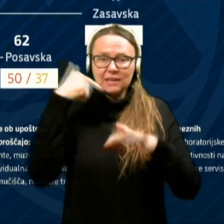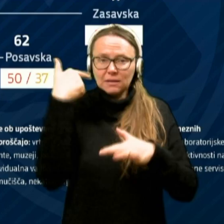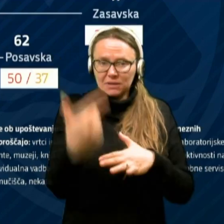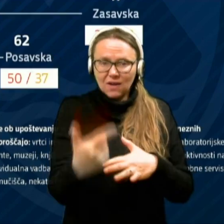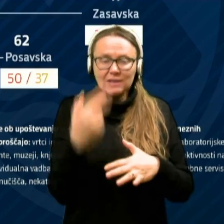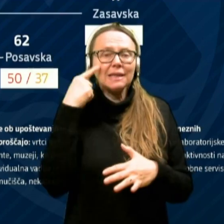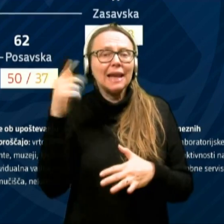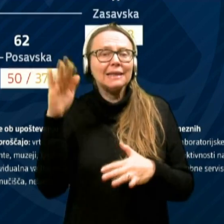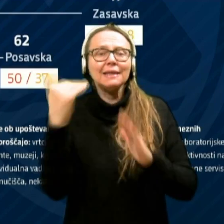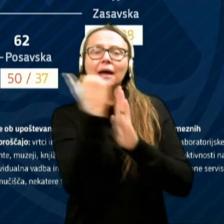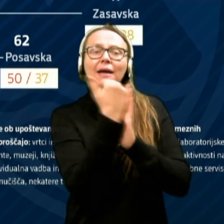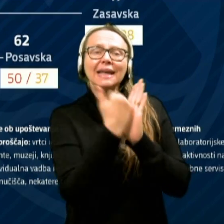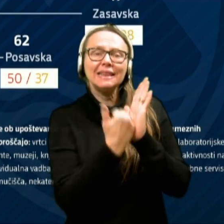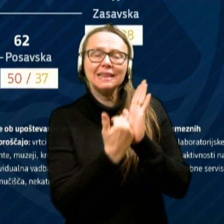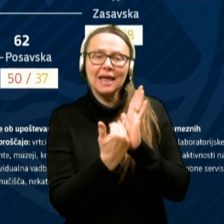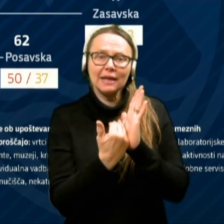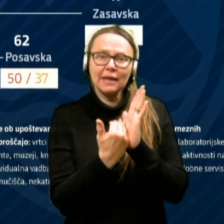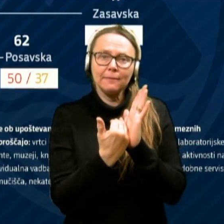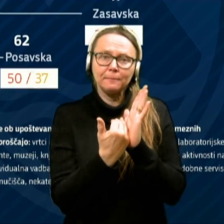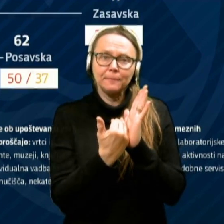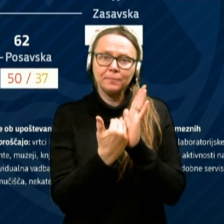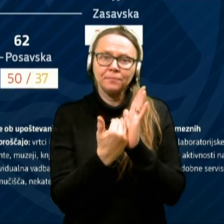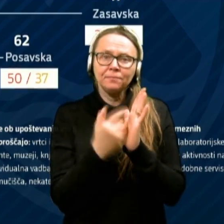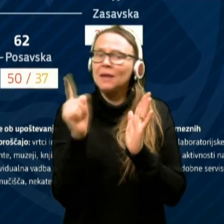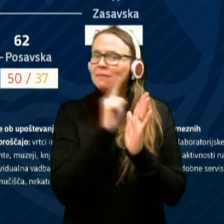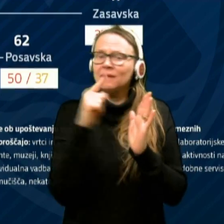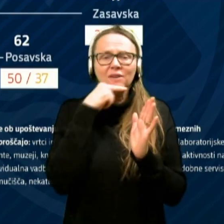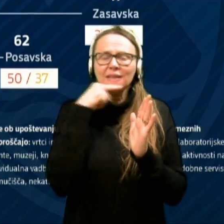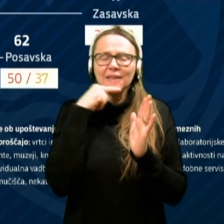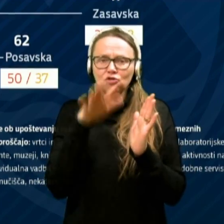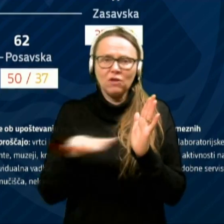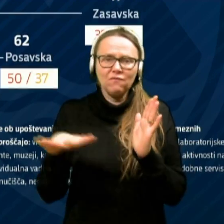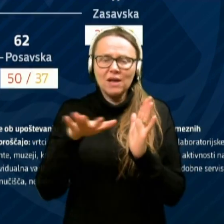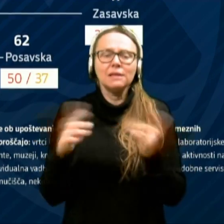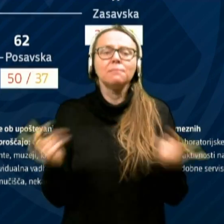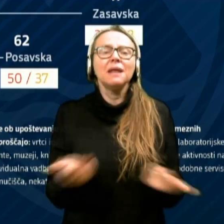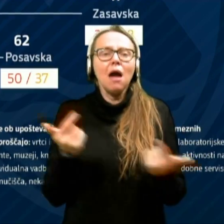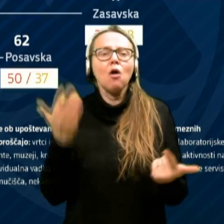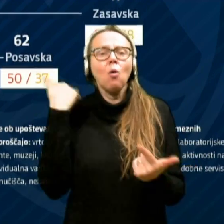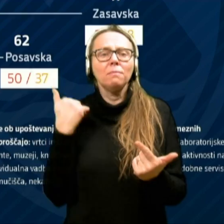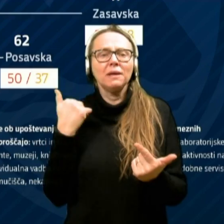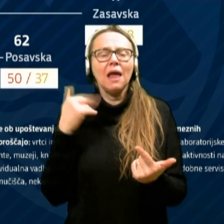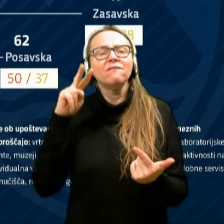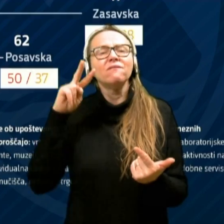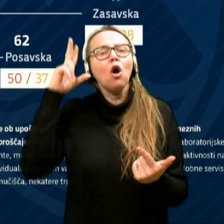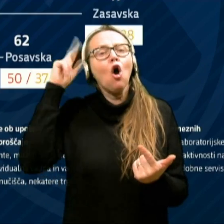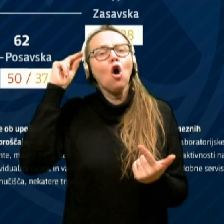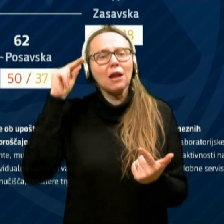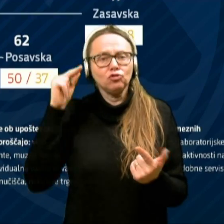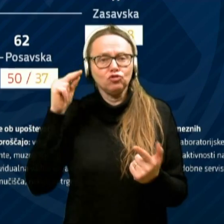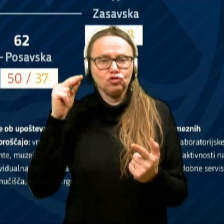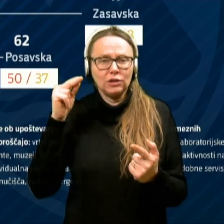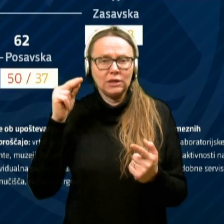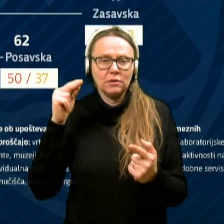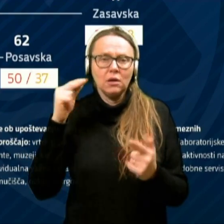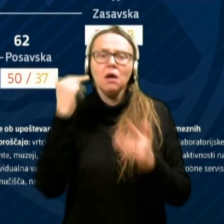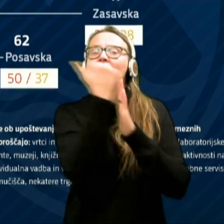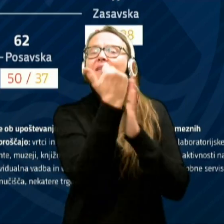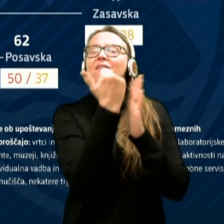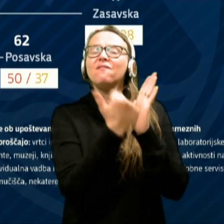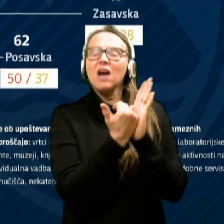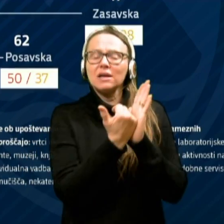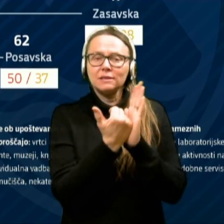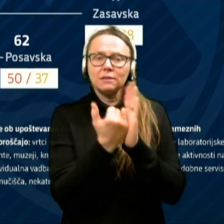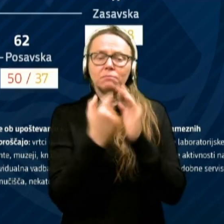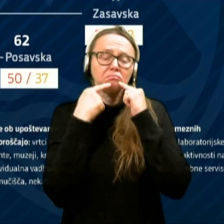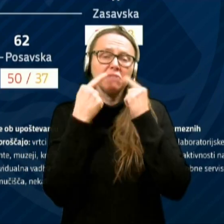glede na kriterije ni v rdeči fazi, ampak bi lahko bila v oranžni fazi.